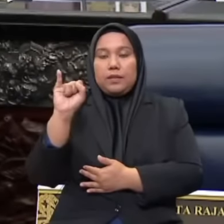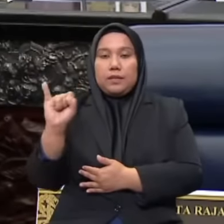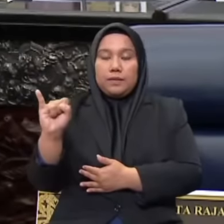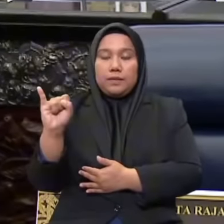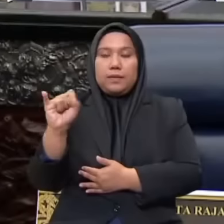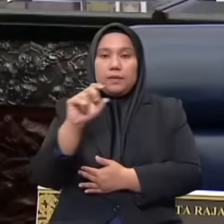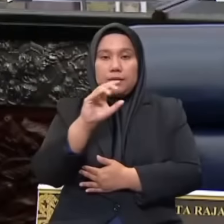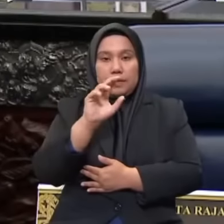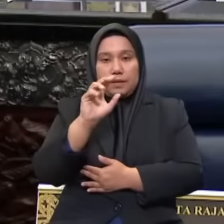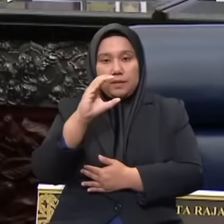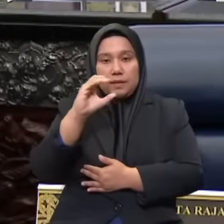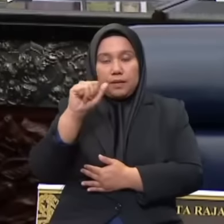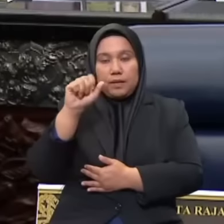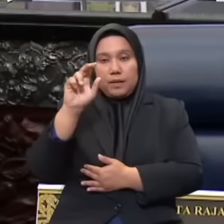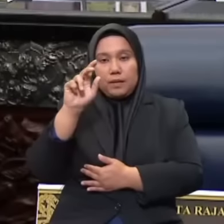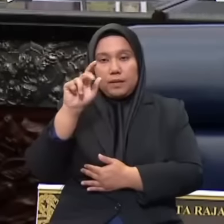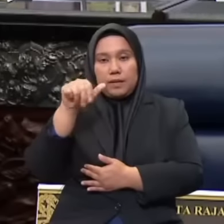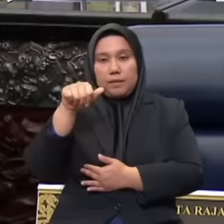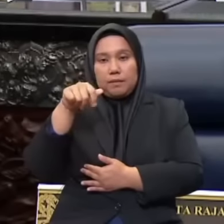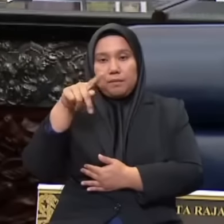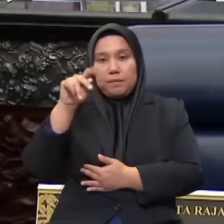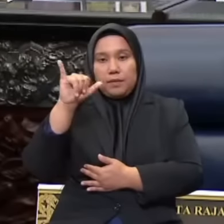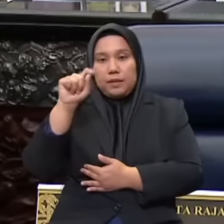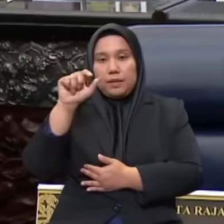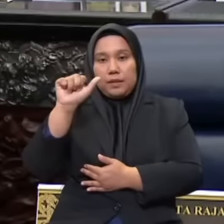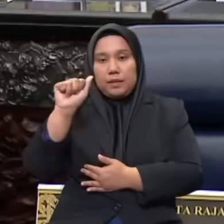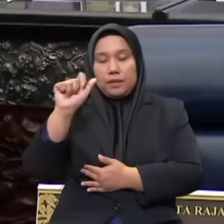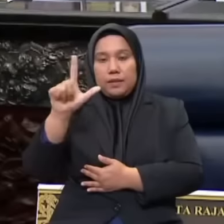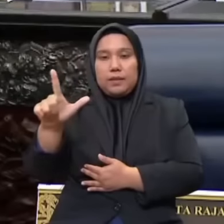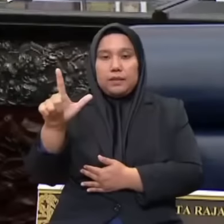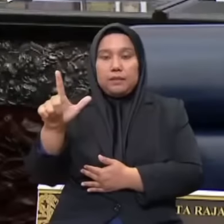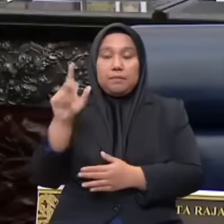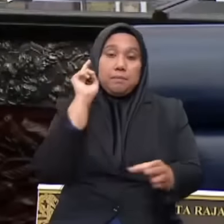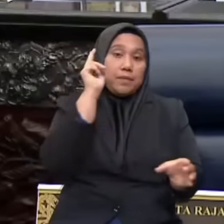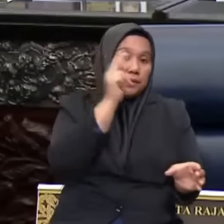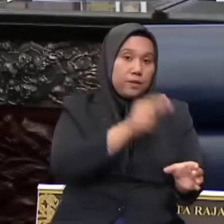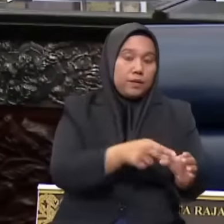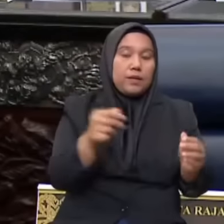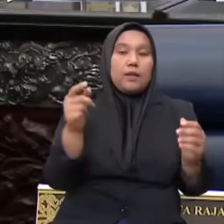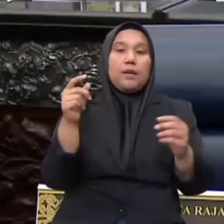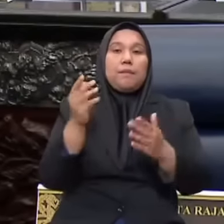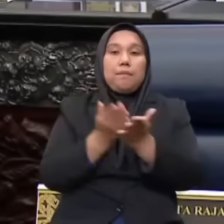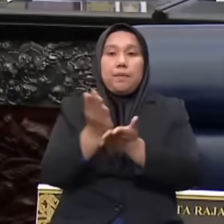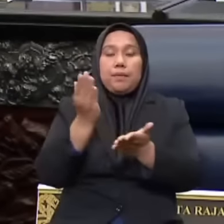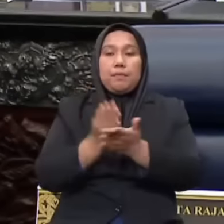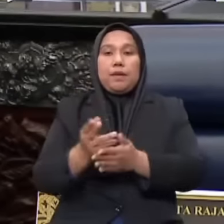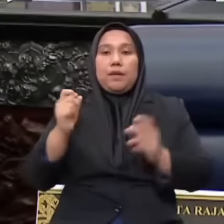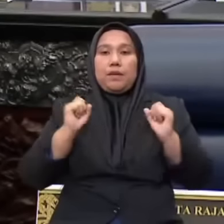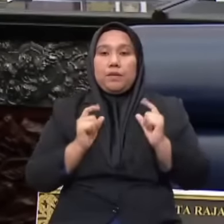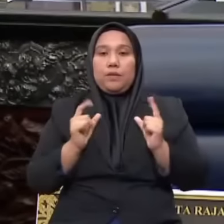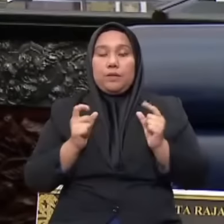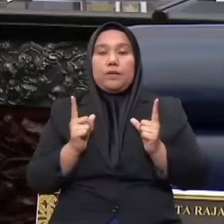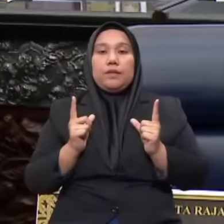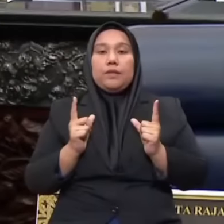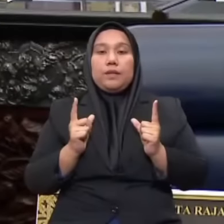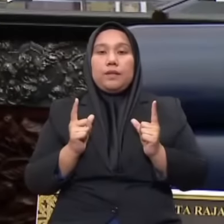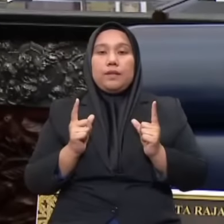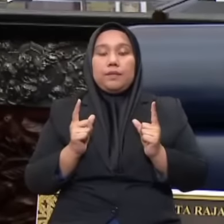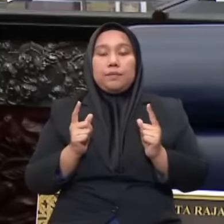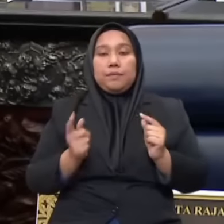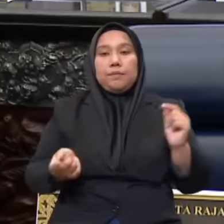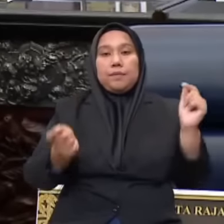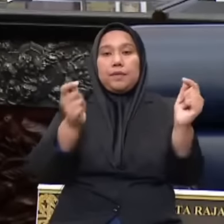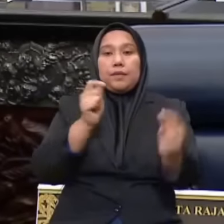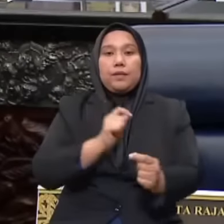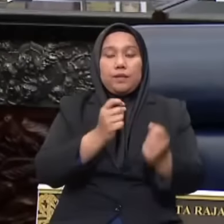mobilization dengan melibatkan pihak-pihak swasta supaya kita beralih daripada